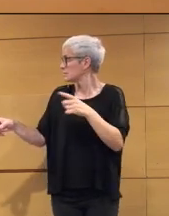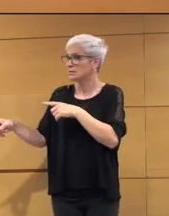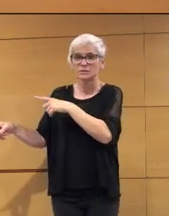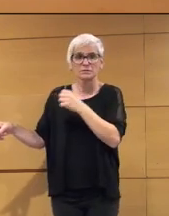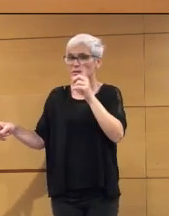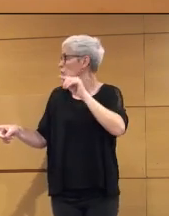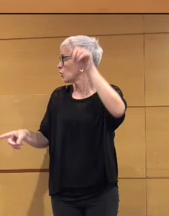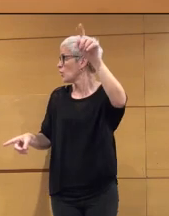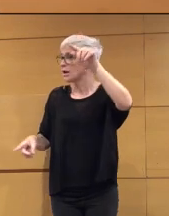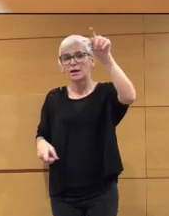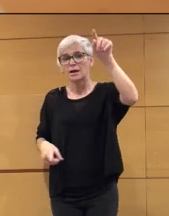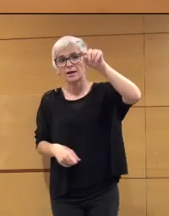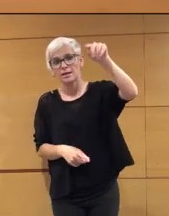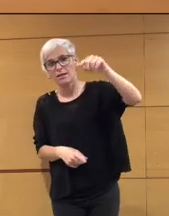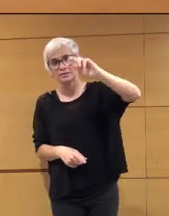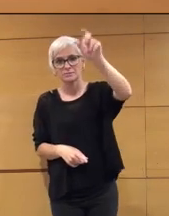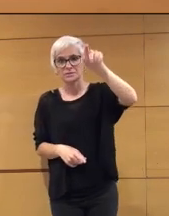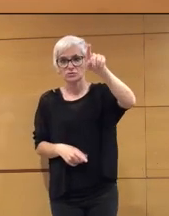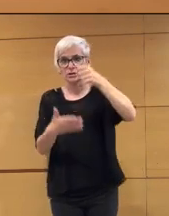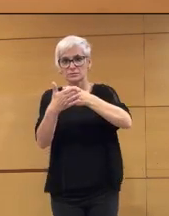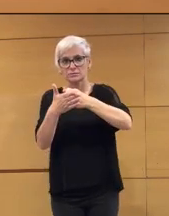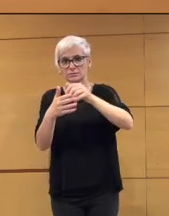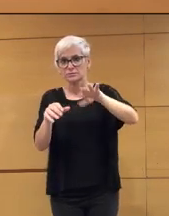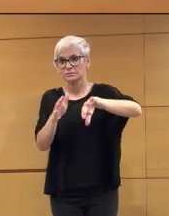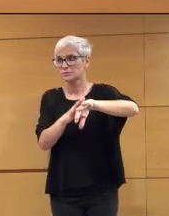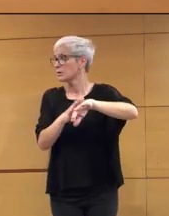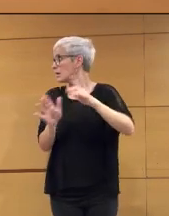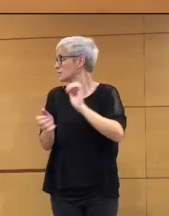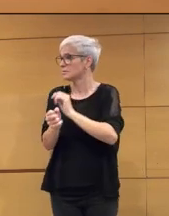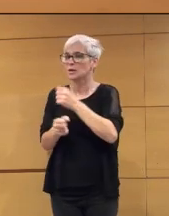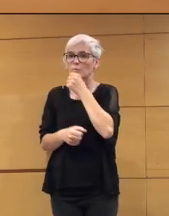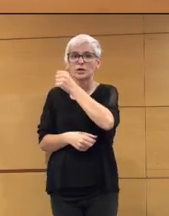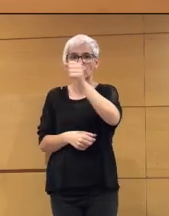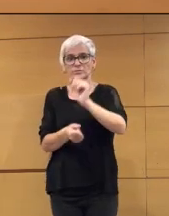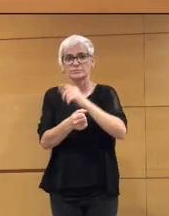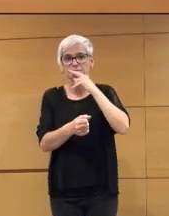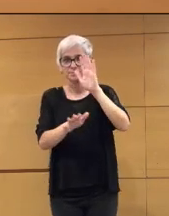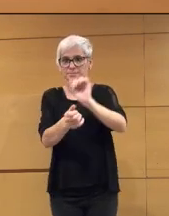no. Ah, no? Allà tenim una matxacada. Un segon, que arriben en el micro.